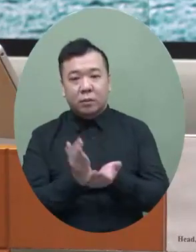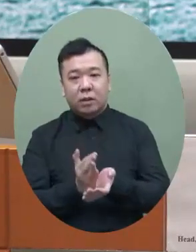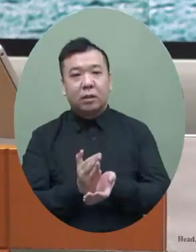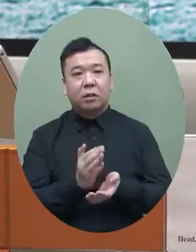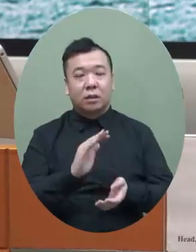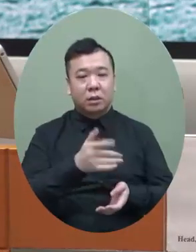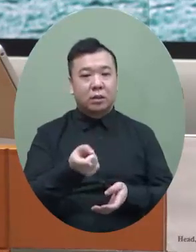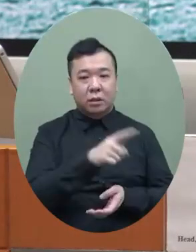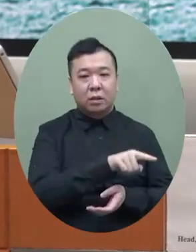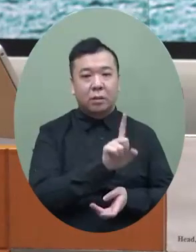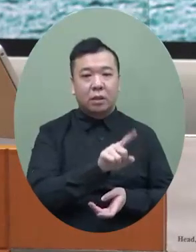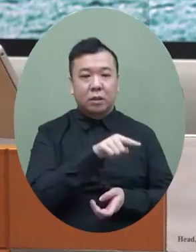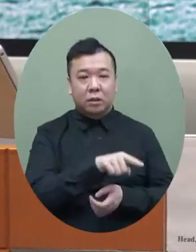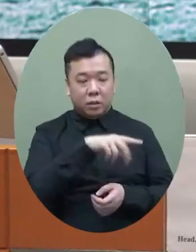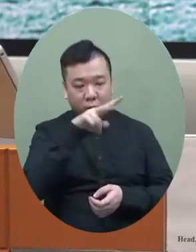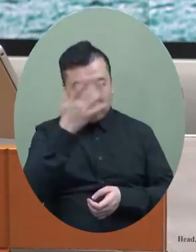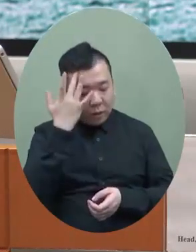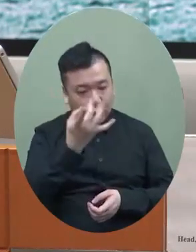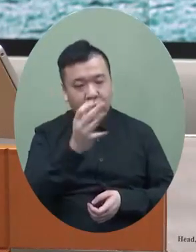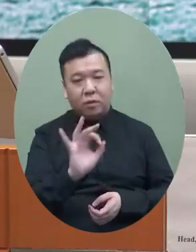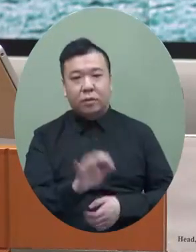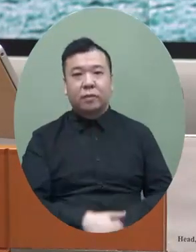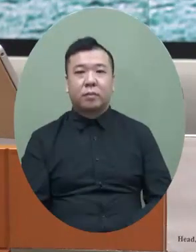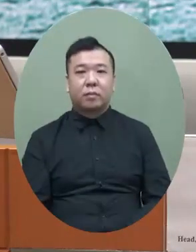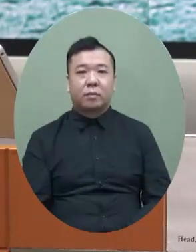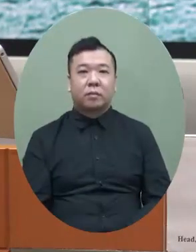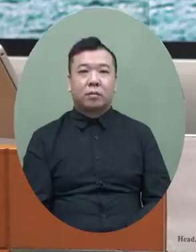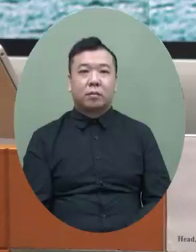但係另外一個就係暫時揾唔到源頭嘅個案啦。